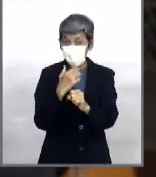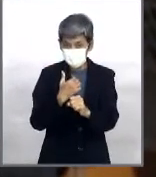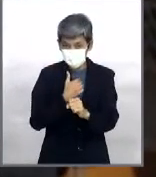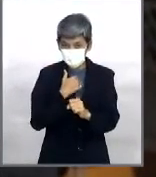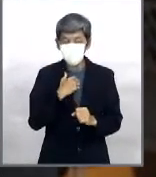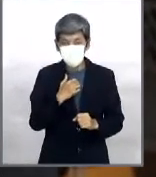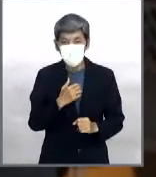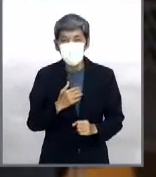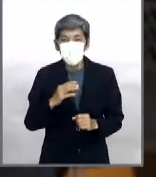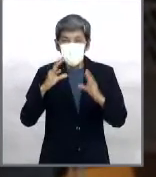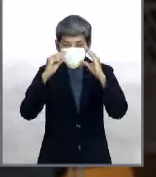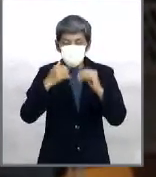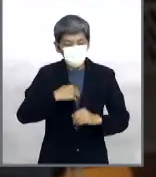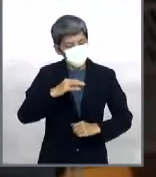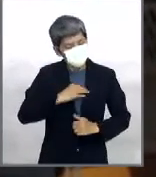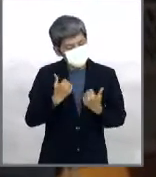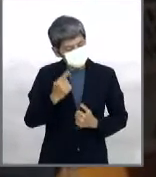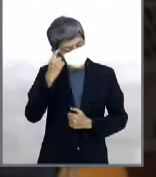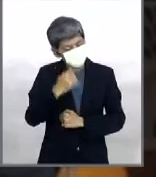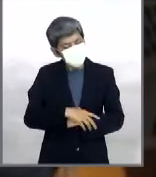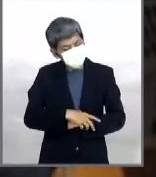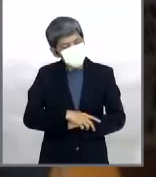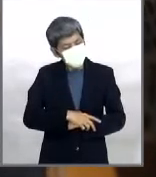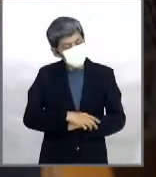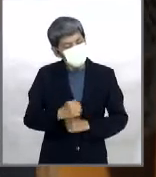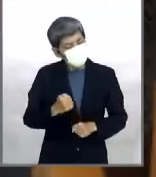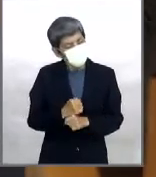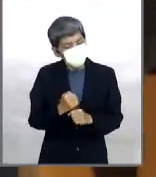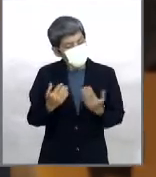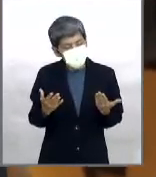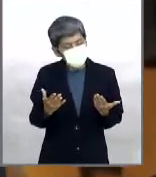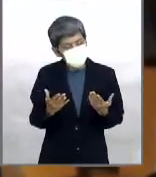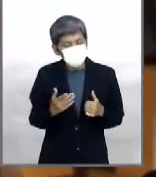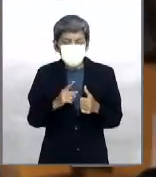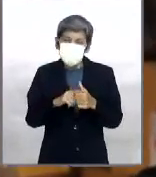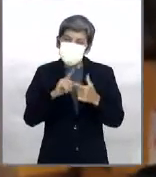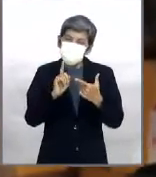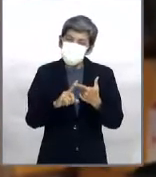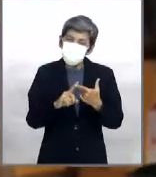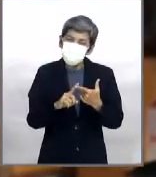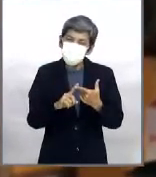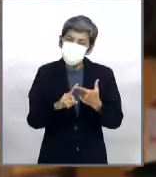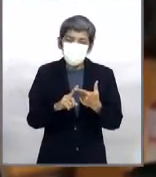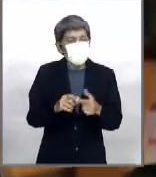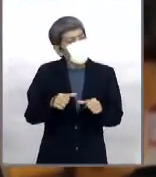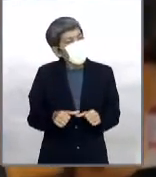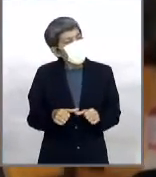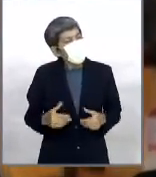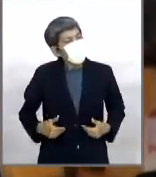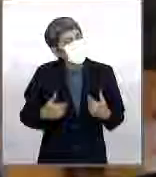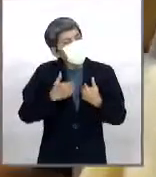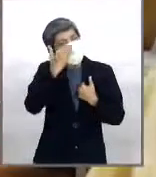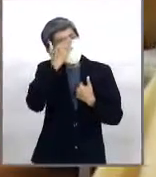ร้องไห้ทุกคืนครับผมนะถามตัวเองว่าวันเนี้ยจะอยู่ทำไมวันนี้จะอยู่เพื่ออะ